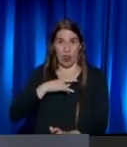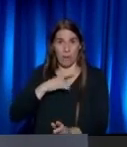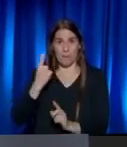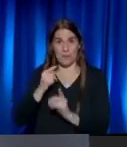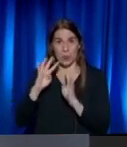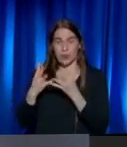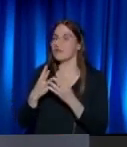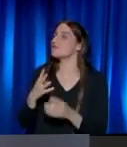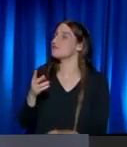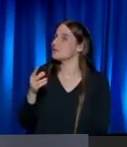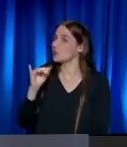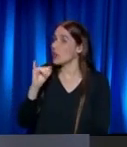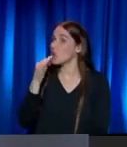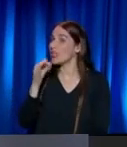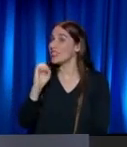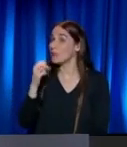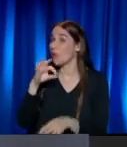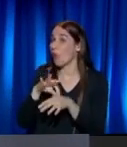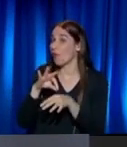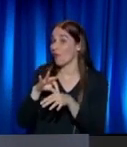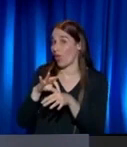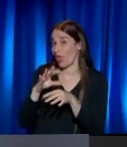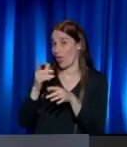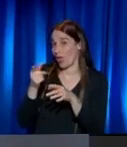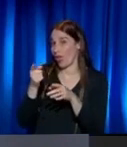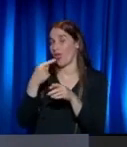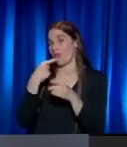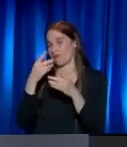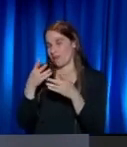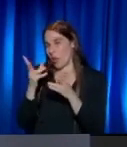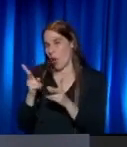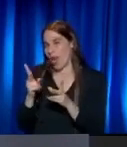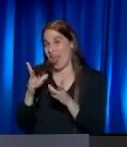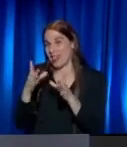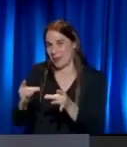יכולה להידבק מהרופא? מהרופא. ושלום לך מכאן חינוכית בחזרה.